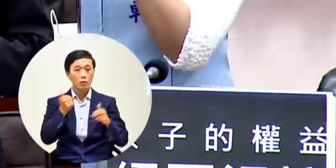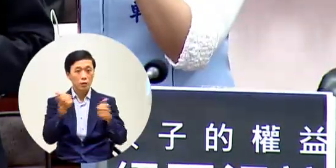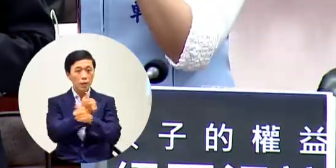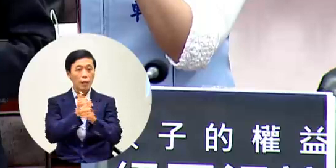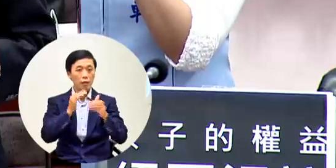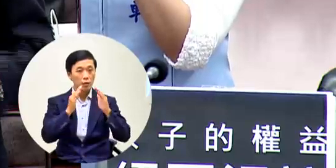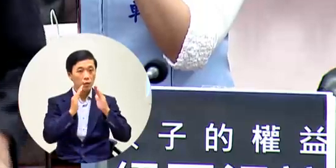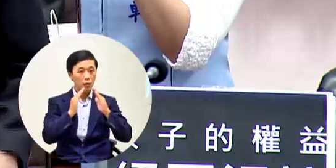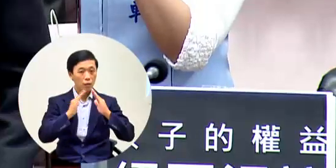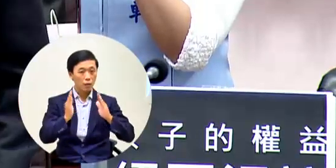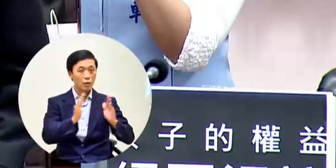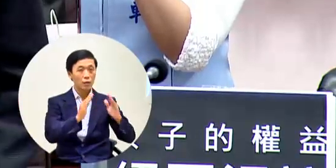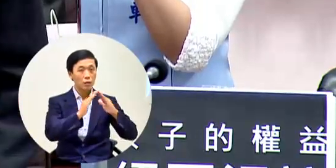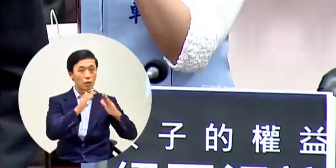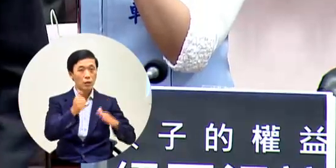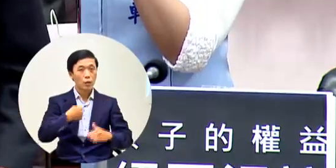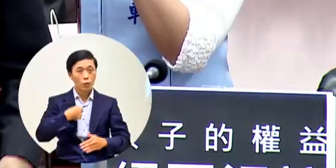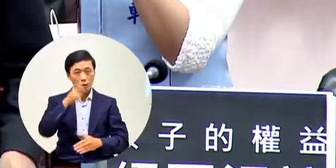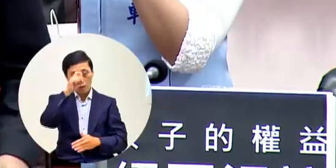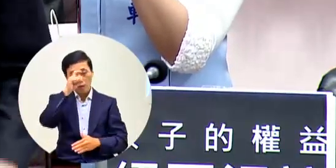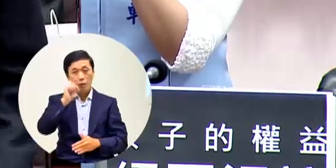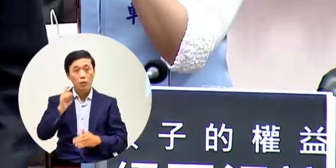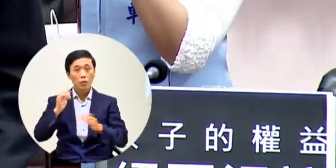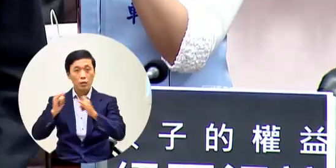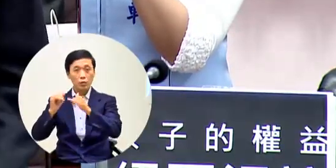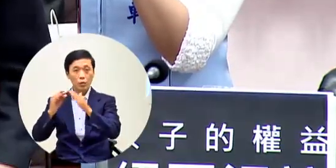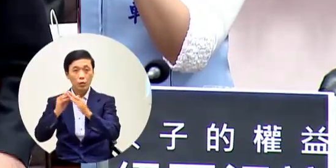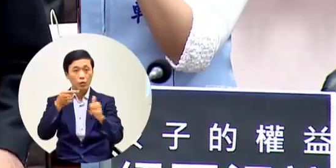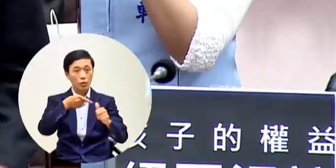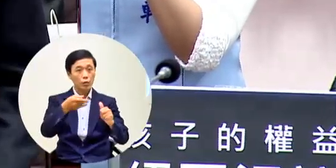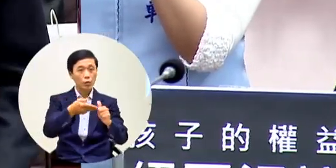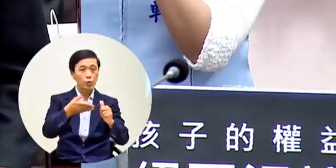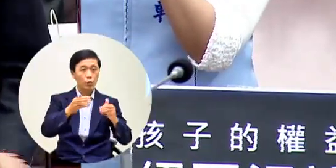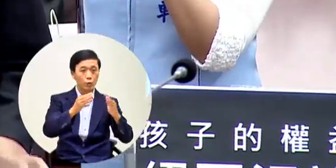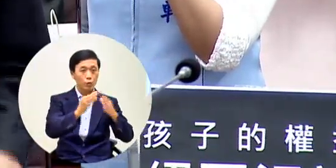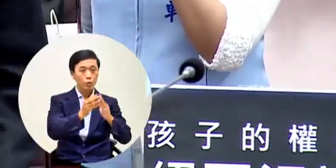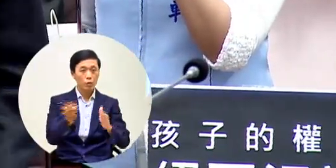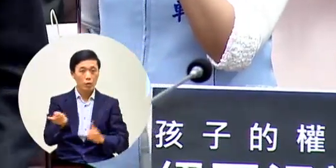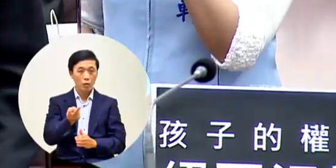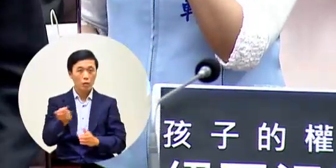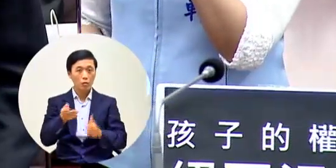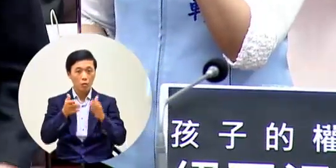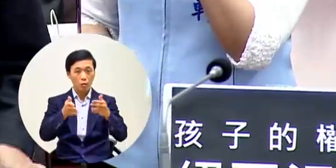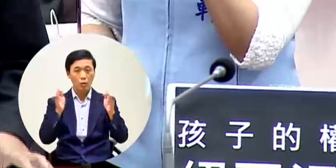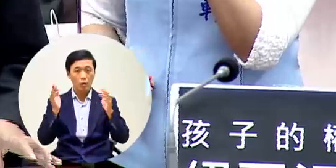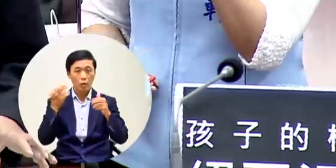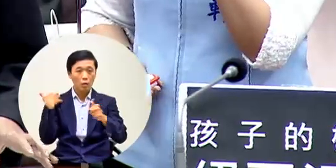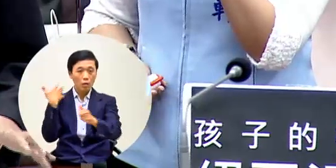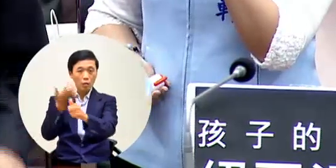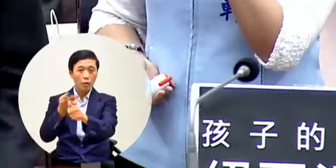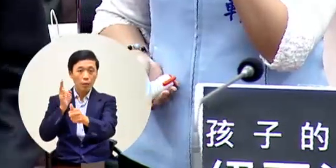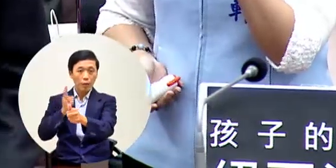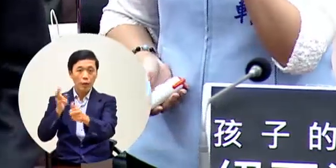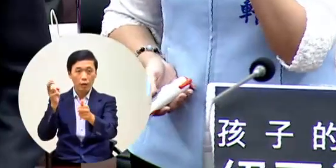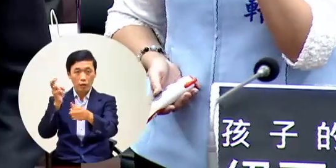度，就是要求我们的社会局跟我们的教育局，对于这些幼托也好，幼儿也好， 是